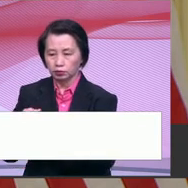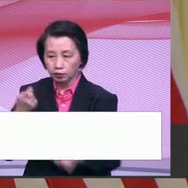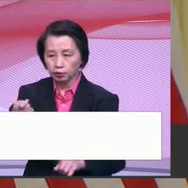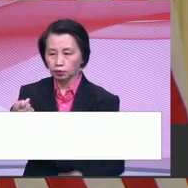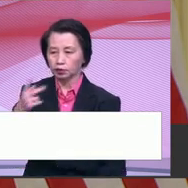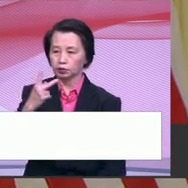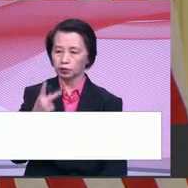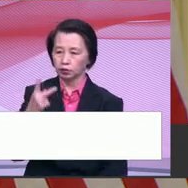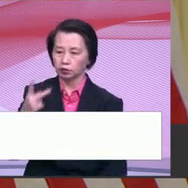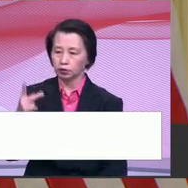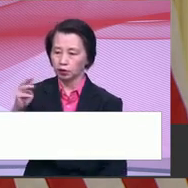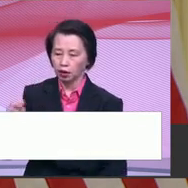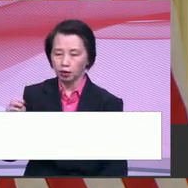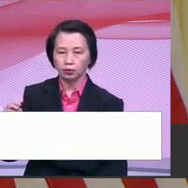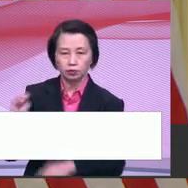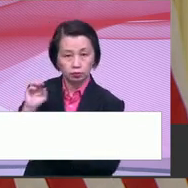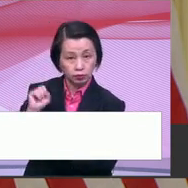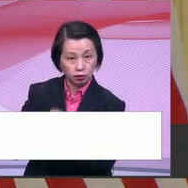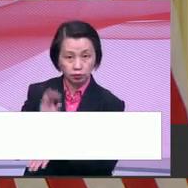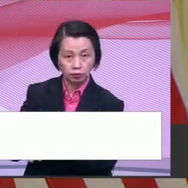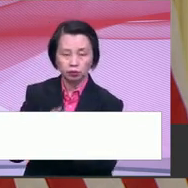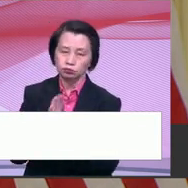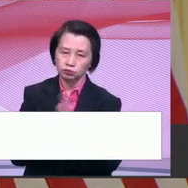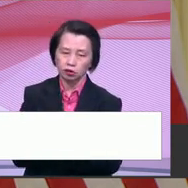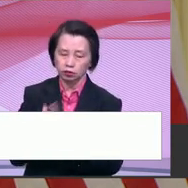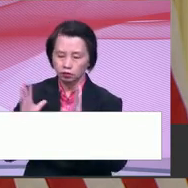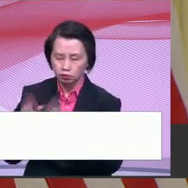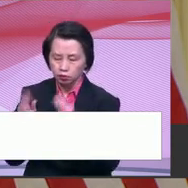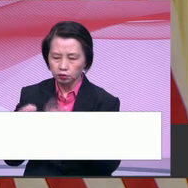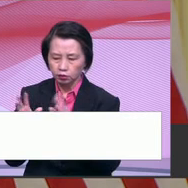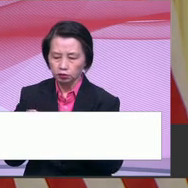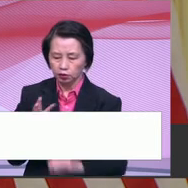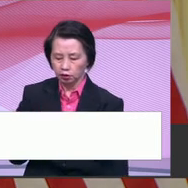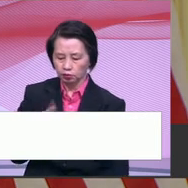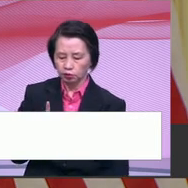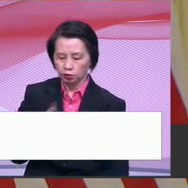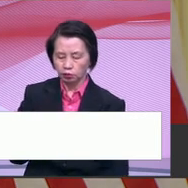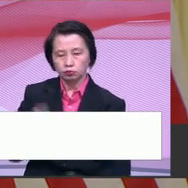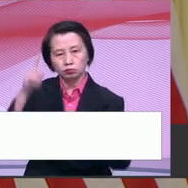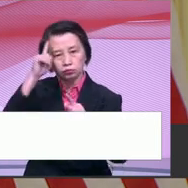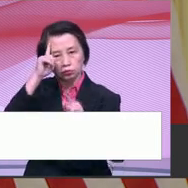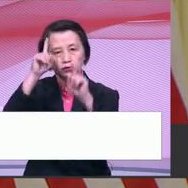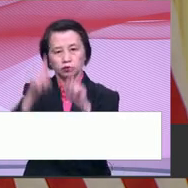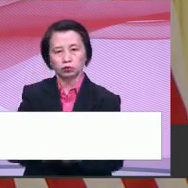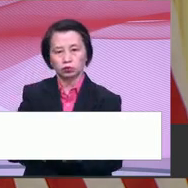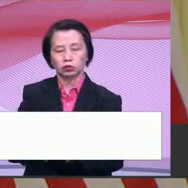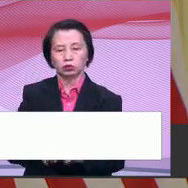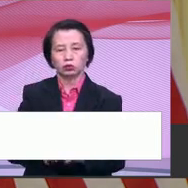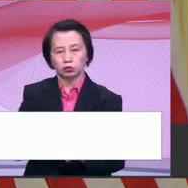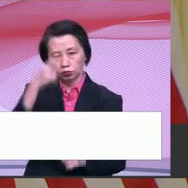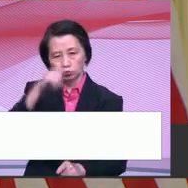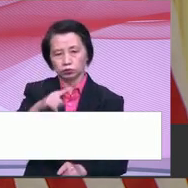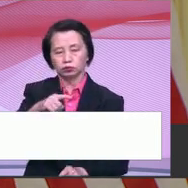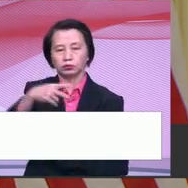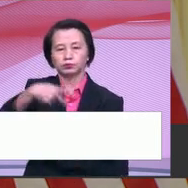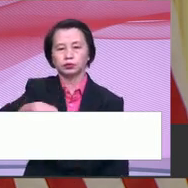Kementerian Kesihatan Malaysia, maka sidang khas MKN bersetuju untuk melaksanakan